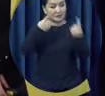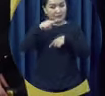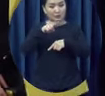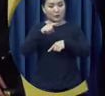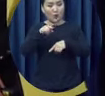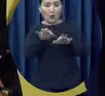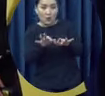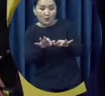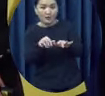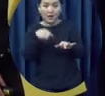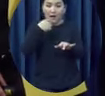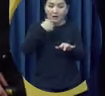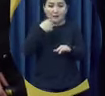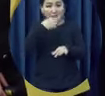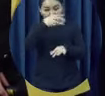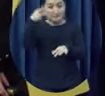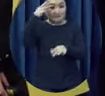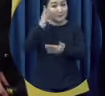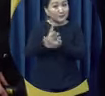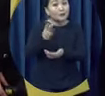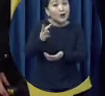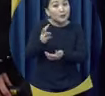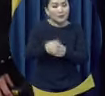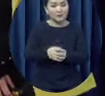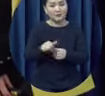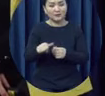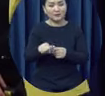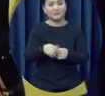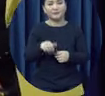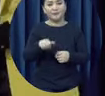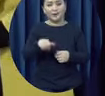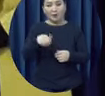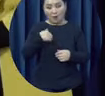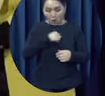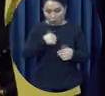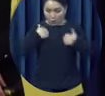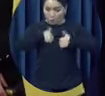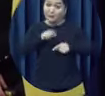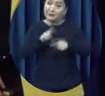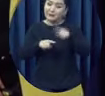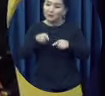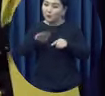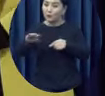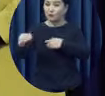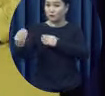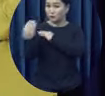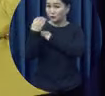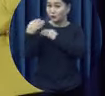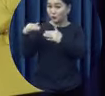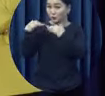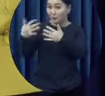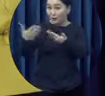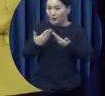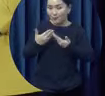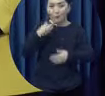тэ хэлний мэдлэгтэй байж болно. Магадгүй эцэг их өөрөө өнөөдөр ямар хувц өмсөхөө мэдэхгүй байх юм бол хүүхдээсээ зөвлөгөө авах юм бол хүүхдүүд эцэг их хоёрын харилцааг